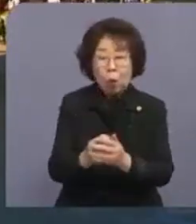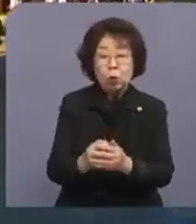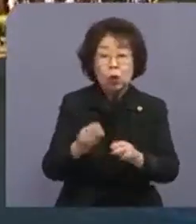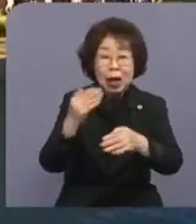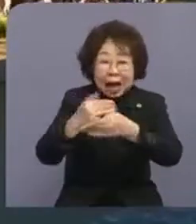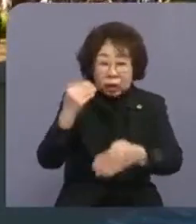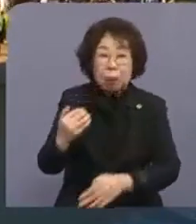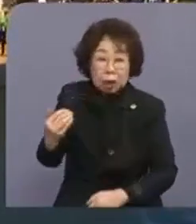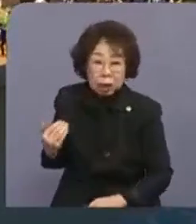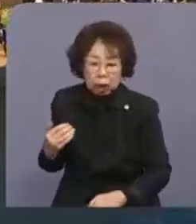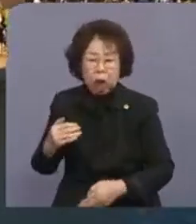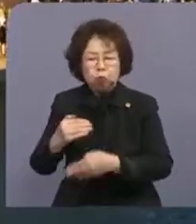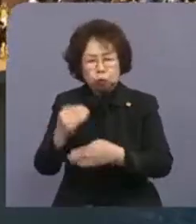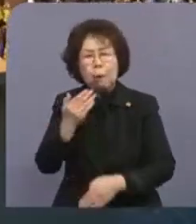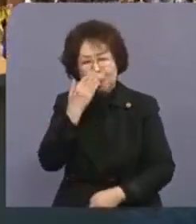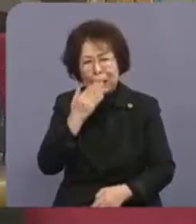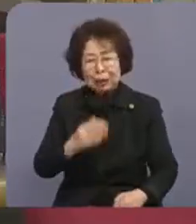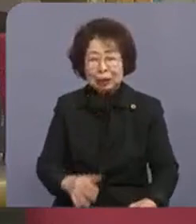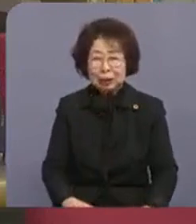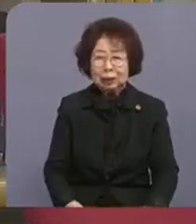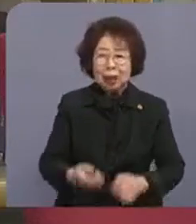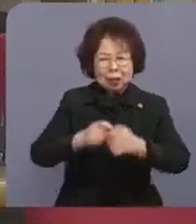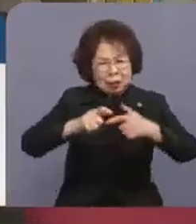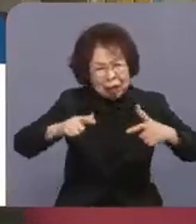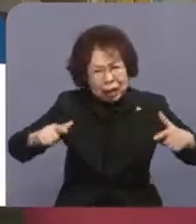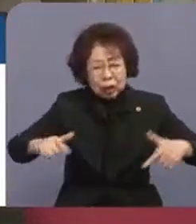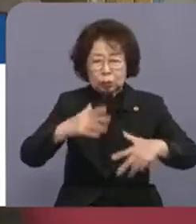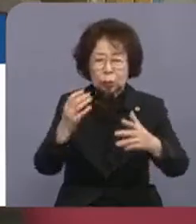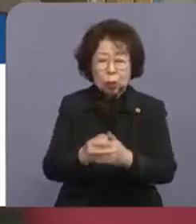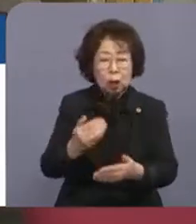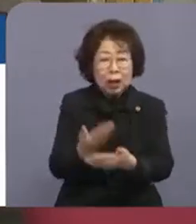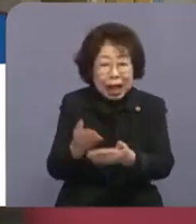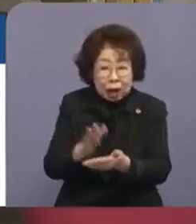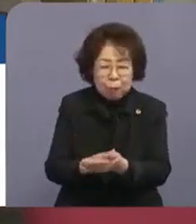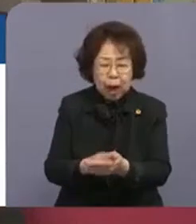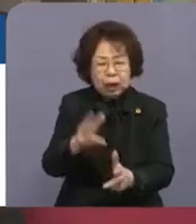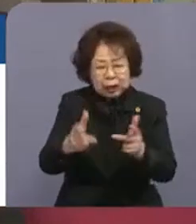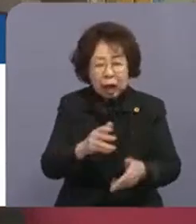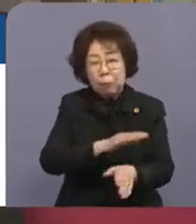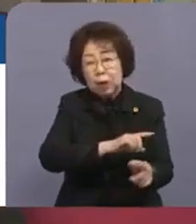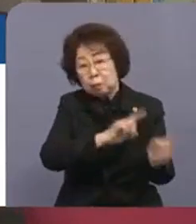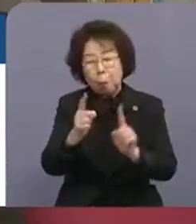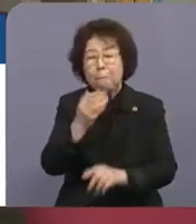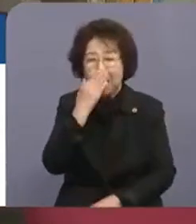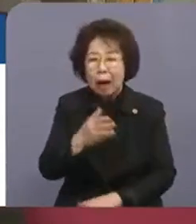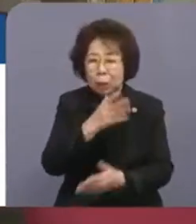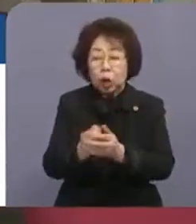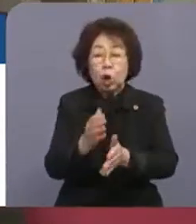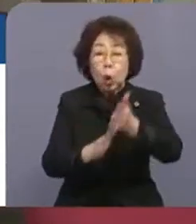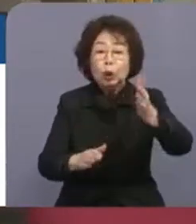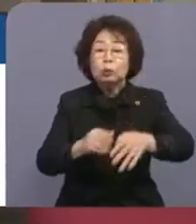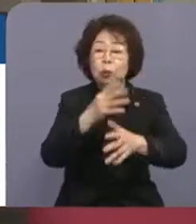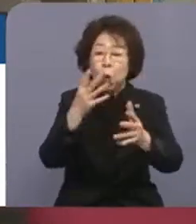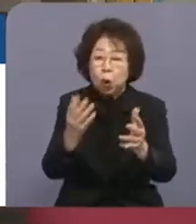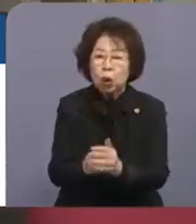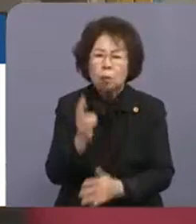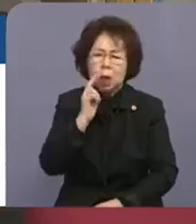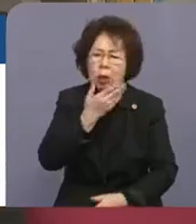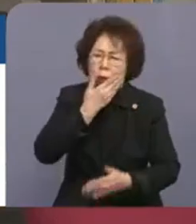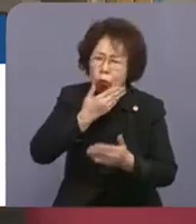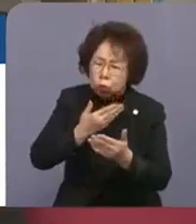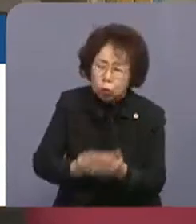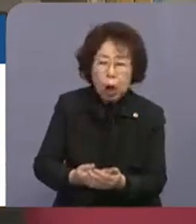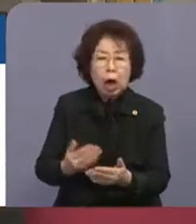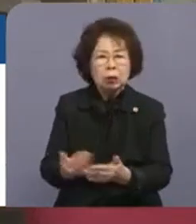문을 엽니다 다양한 종류의 개발 사업들이 일어나게 되고 그러면 도시 전체가 굉장히 중요한